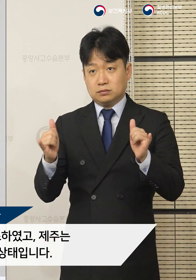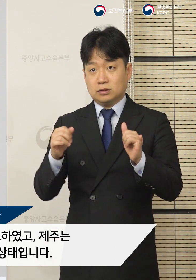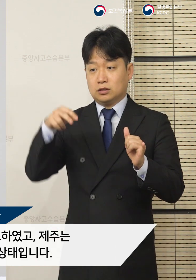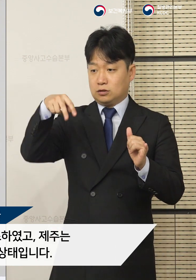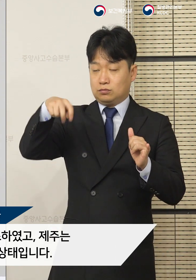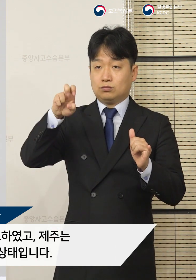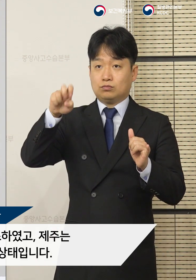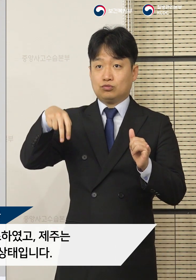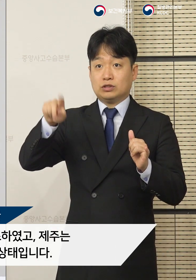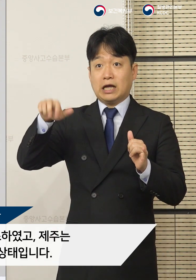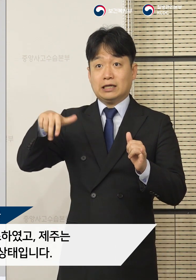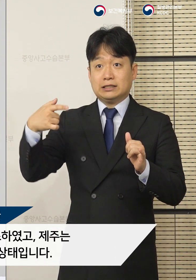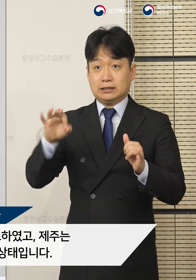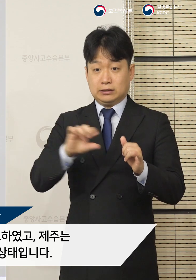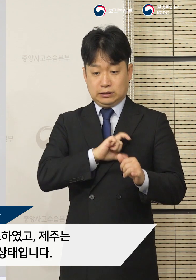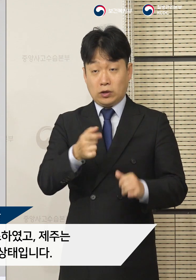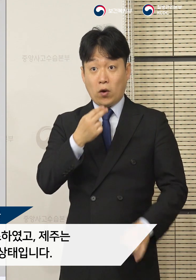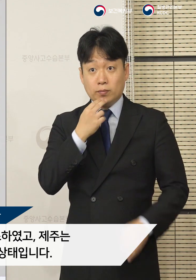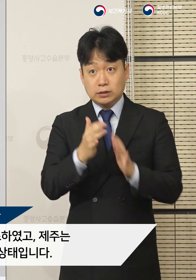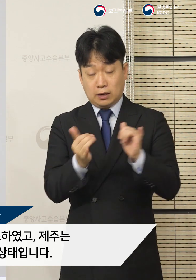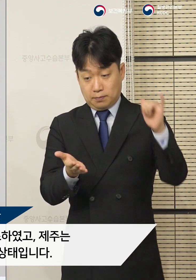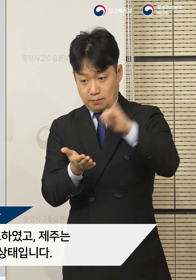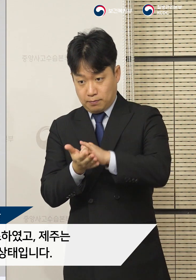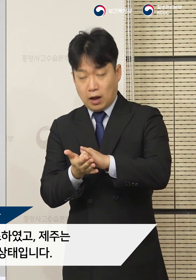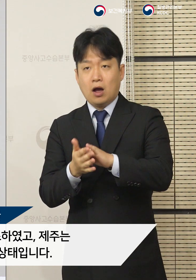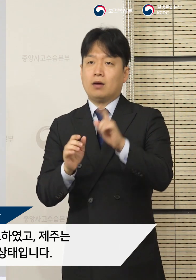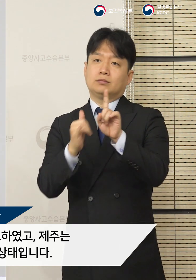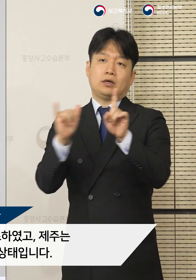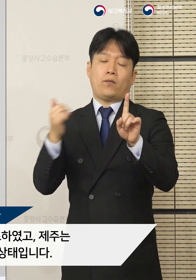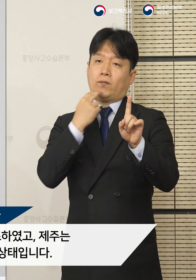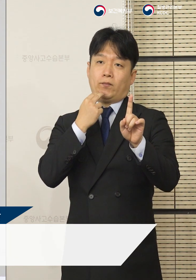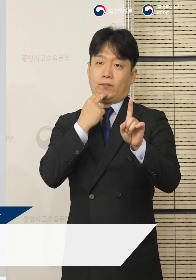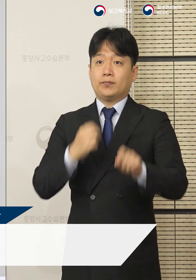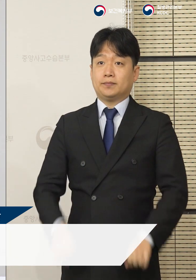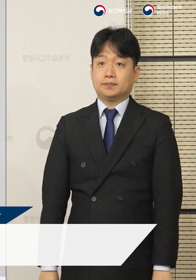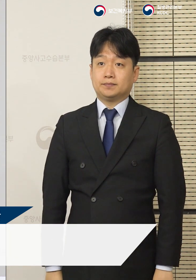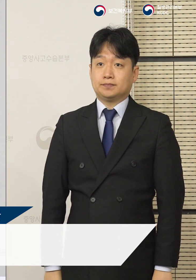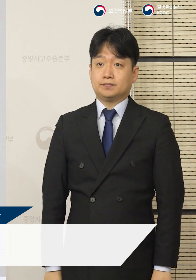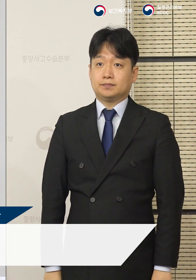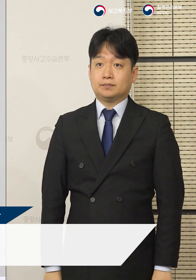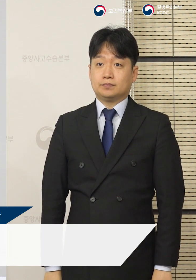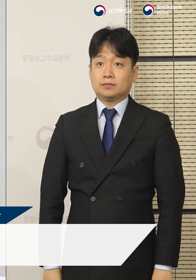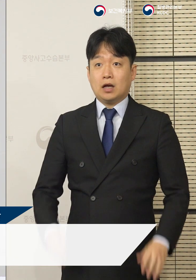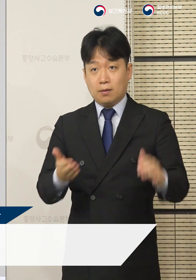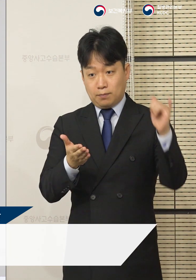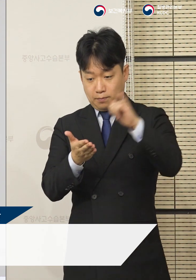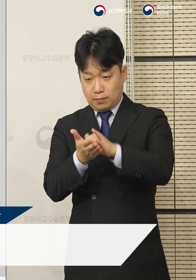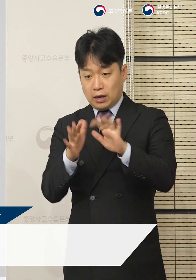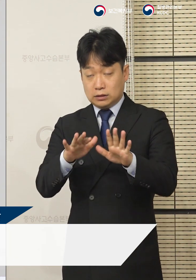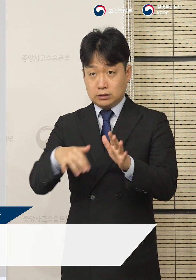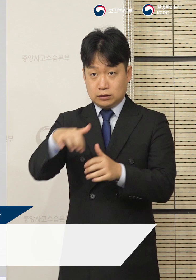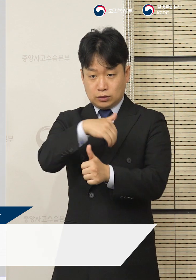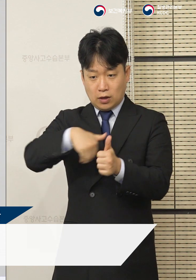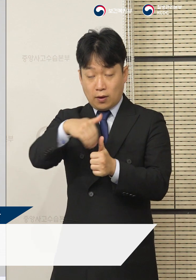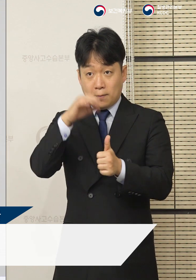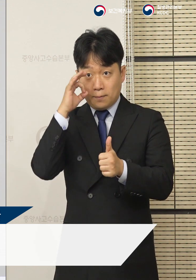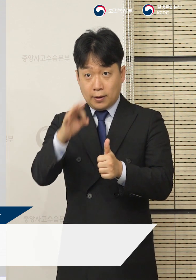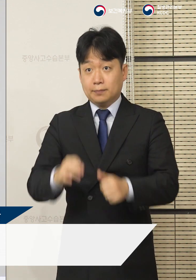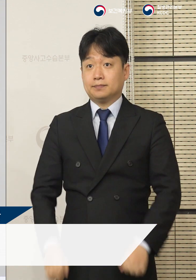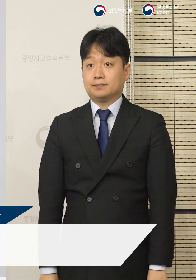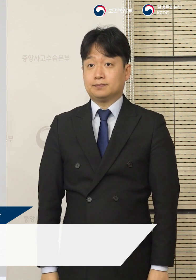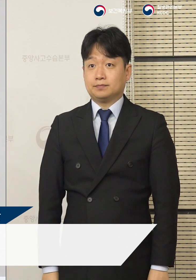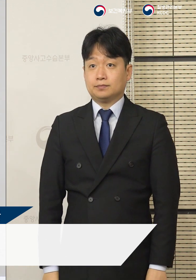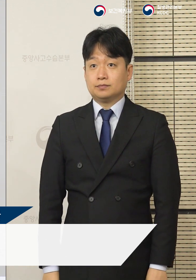이후에 무사증 입국은 한 명도 없는 상태입니다. 이에 따라서 항공편의 운항 상황을